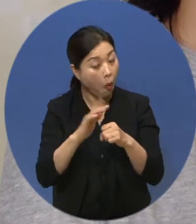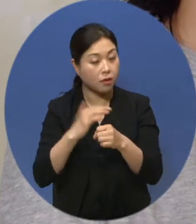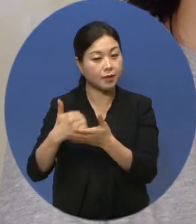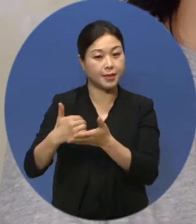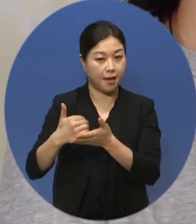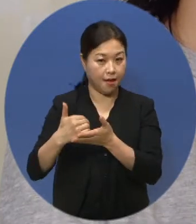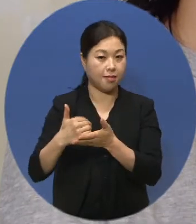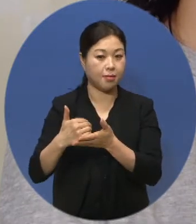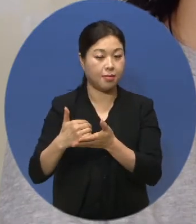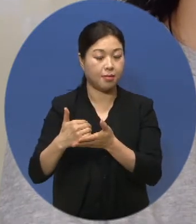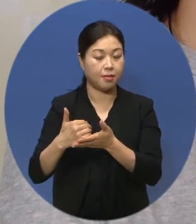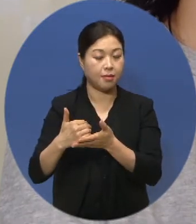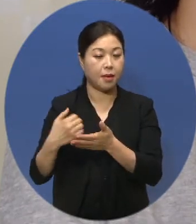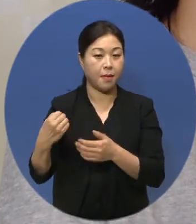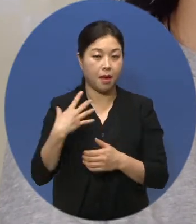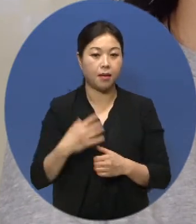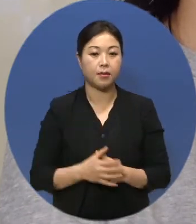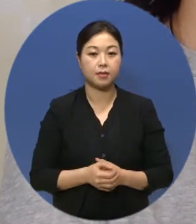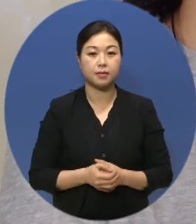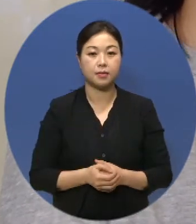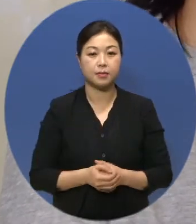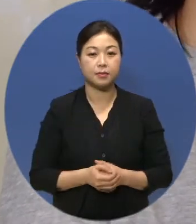주셔서